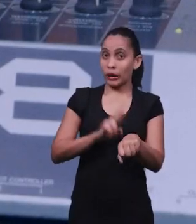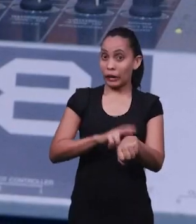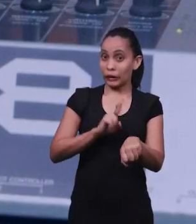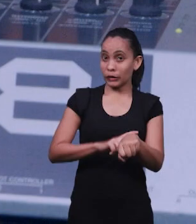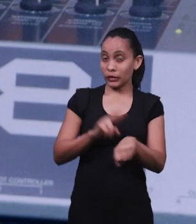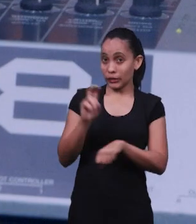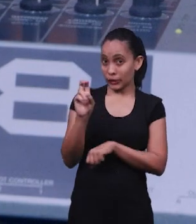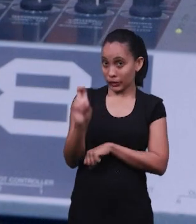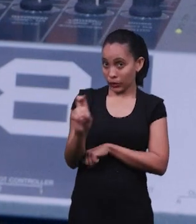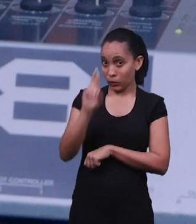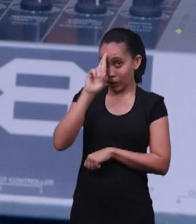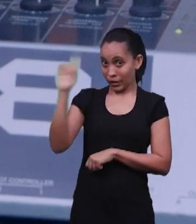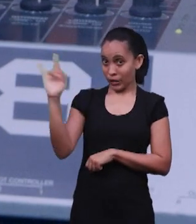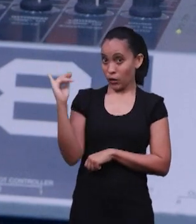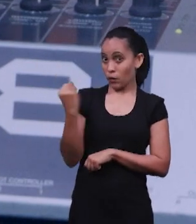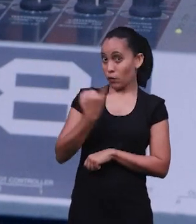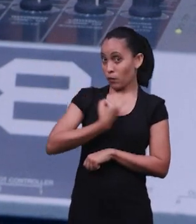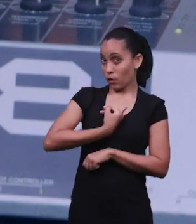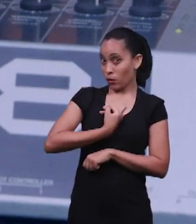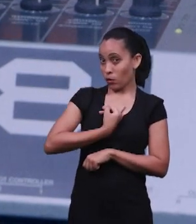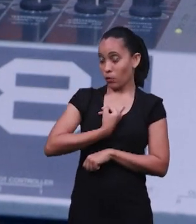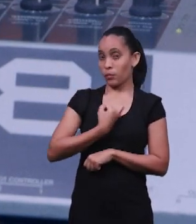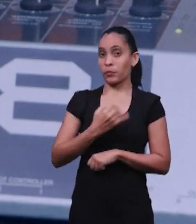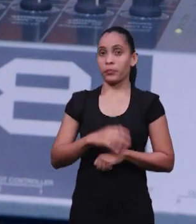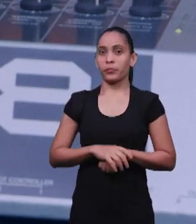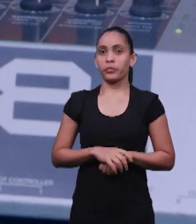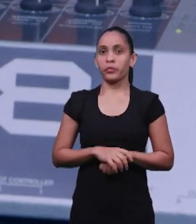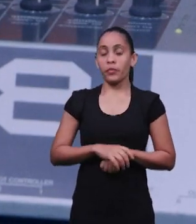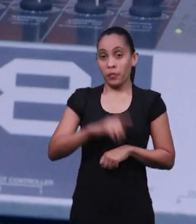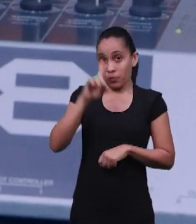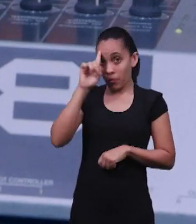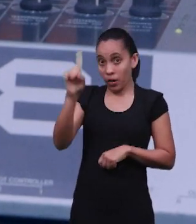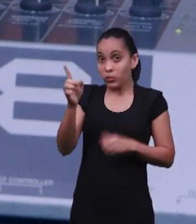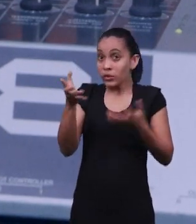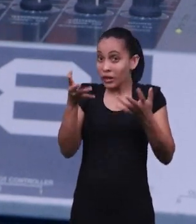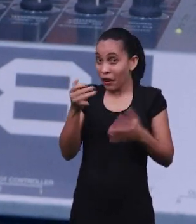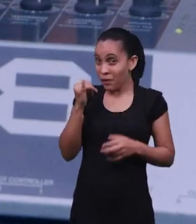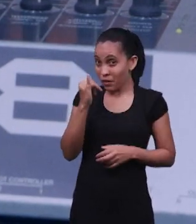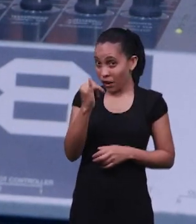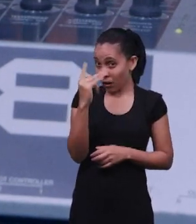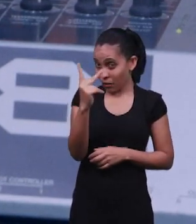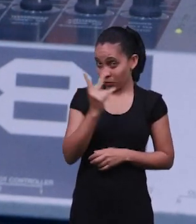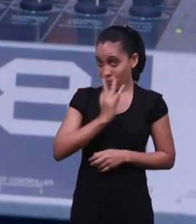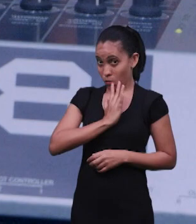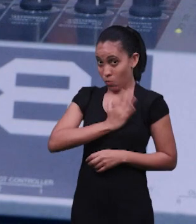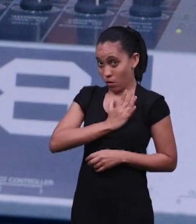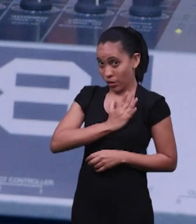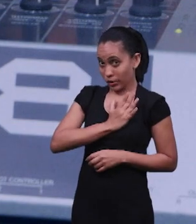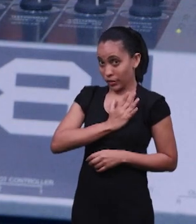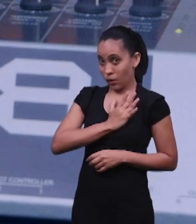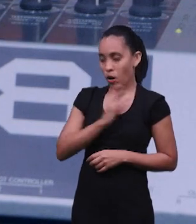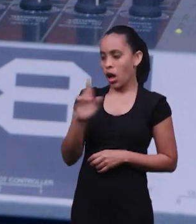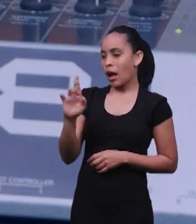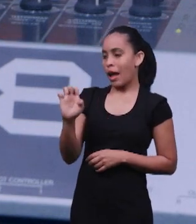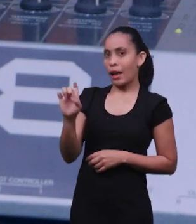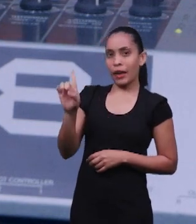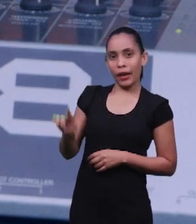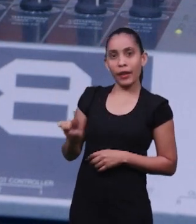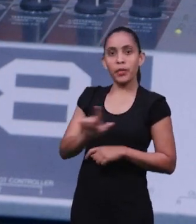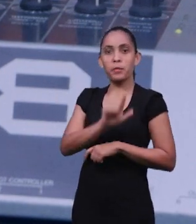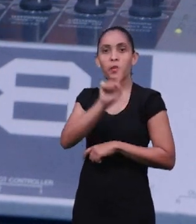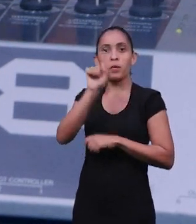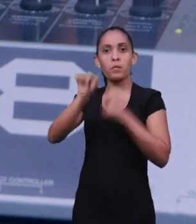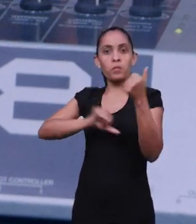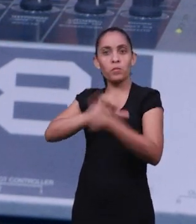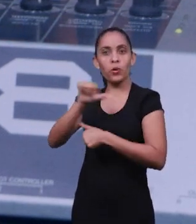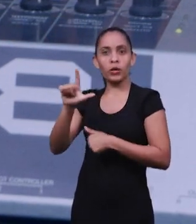falou comigo. Quer falar com você. Et là, vous faites le La.